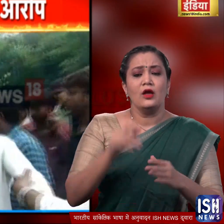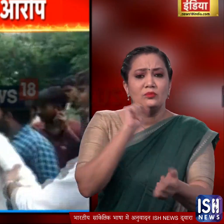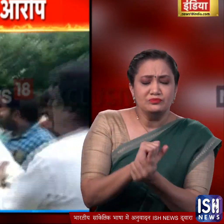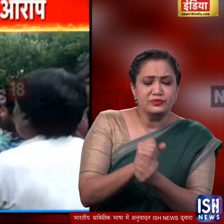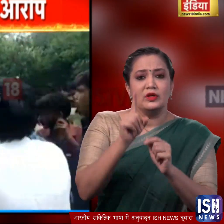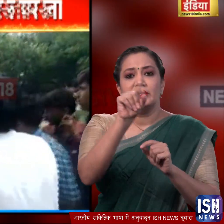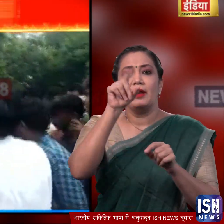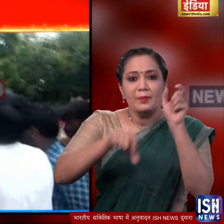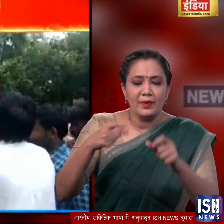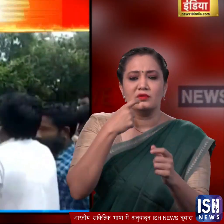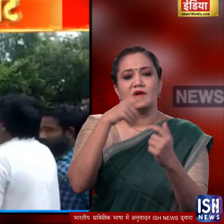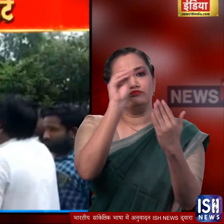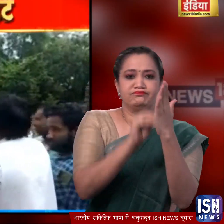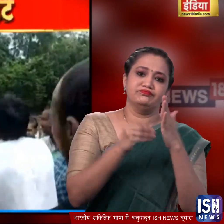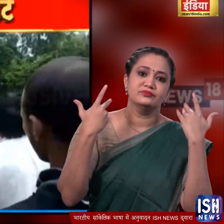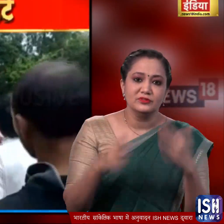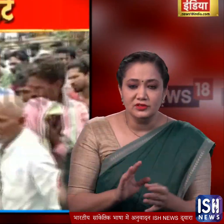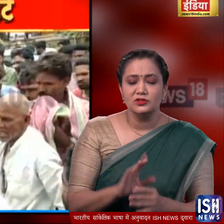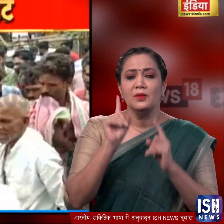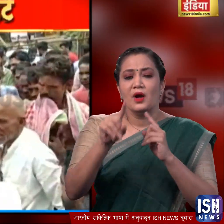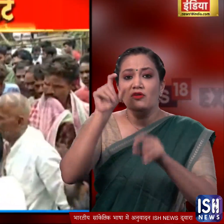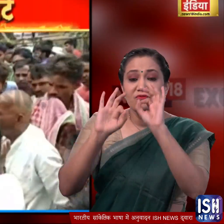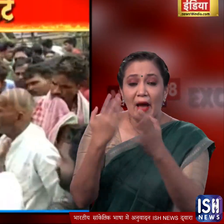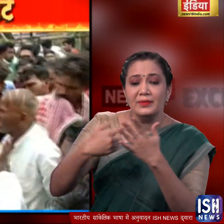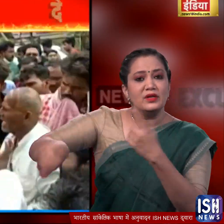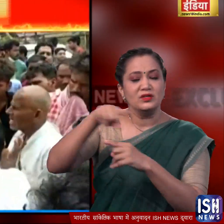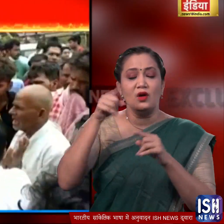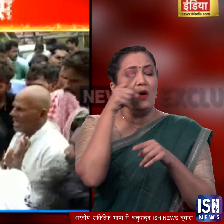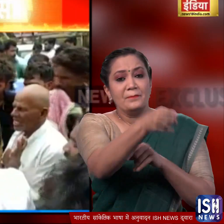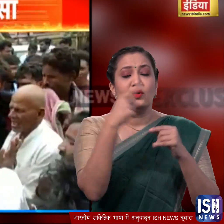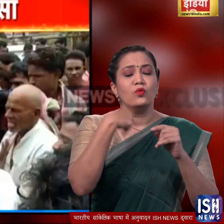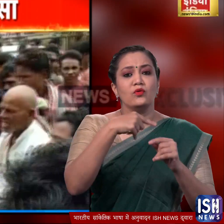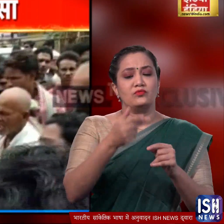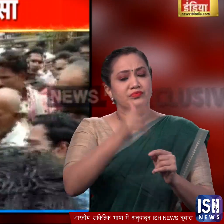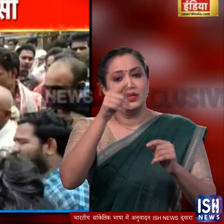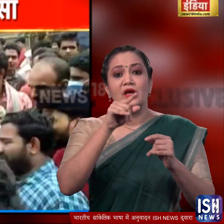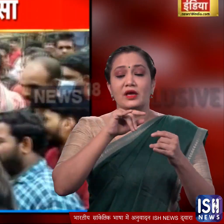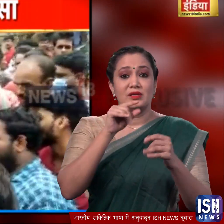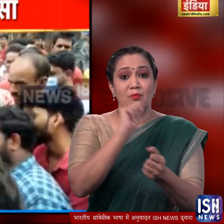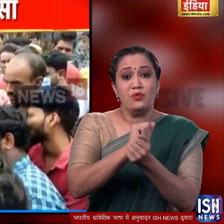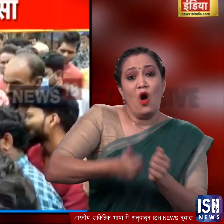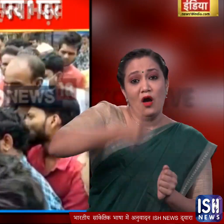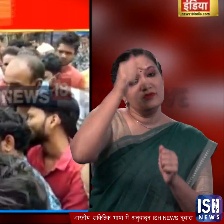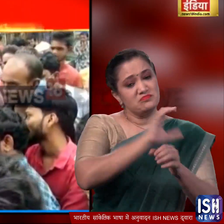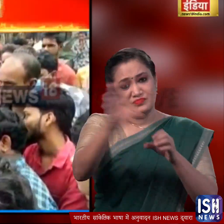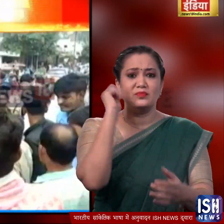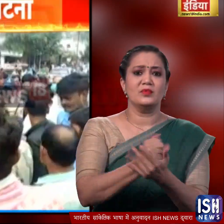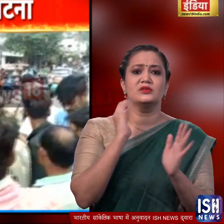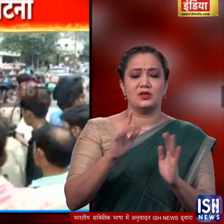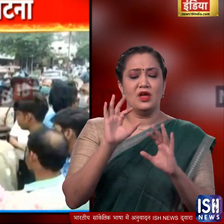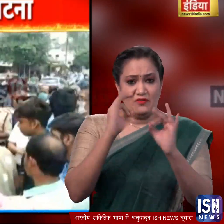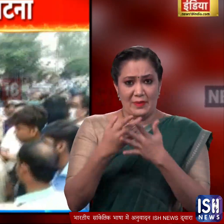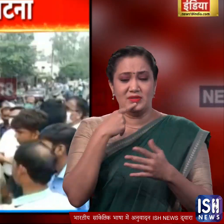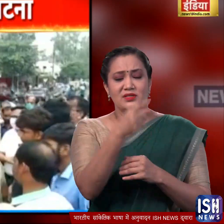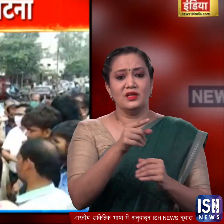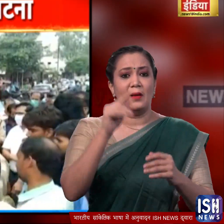मामले में पुलिस ने 10 लोगों के खिलाफ केस दर्ज कर लिया, लेकिन पीड़ित परिवार आरोपियों के साथ दारोगा सिद्धू सिंह को हटाने की भी मांग पर अड़ गया।